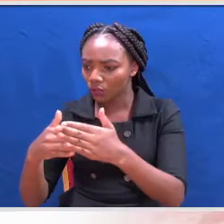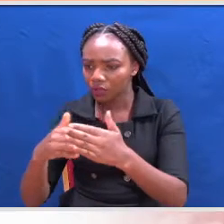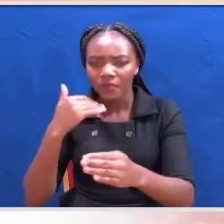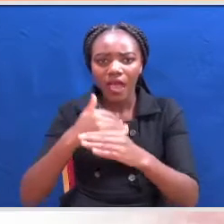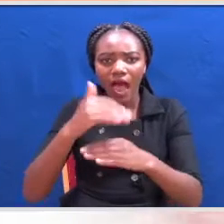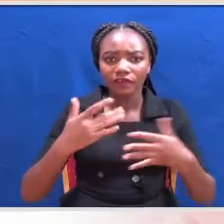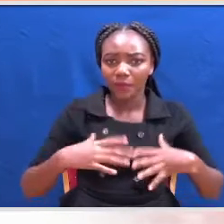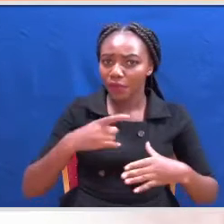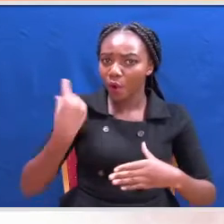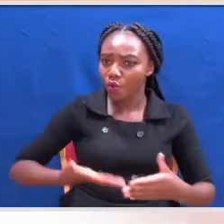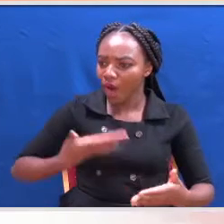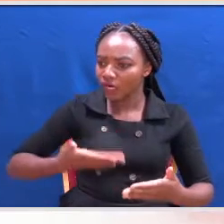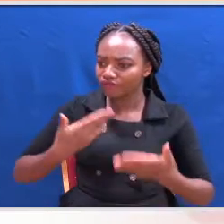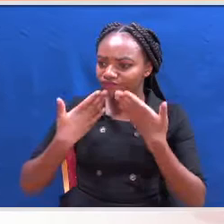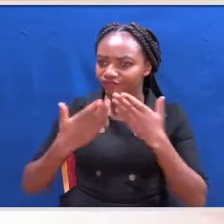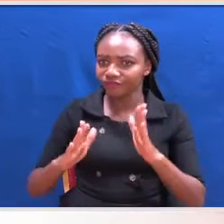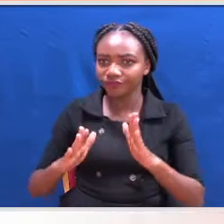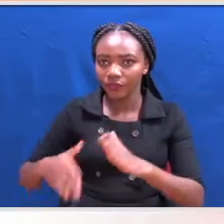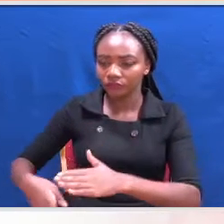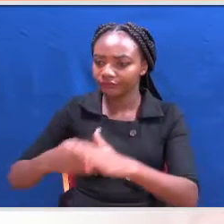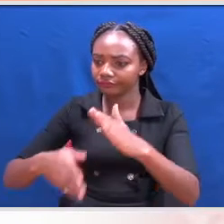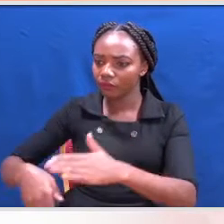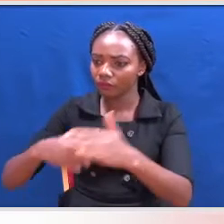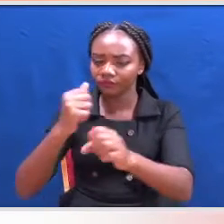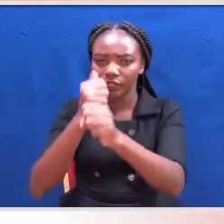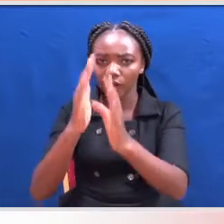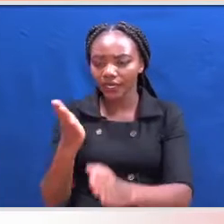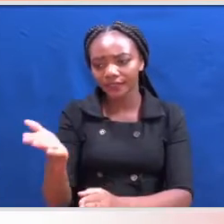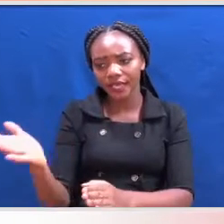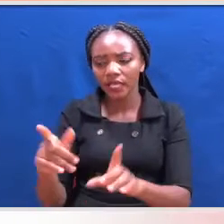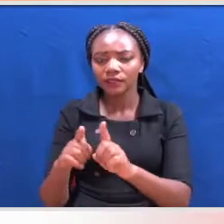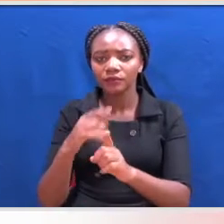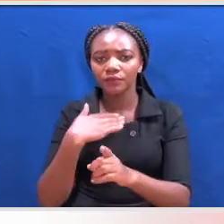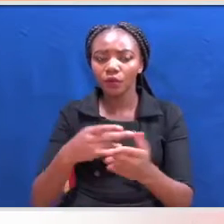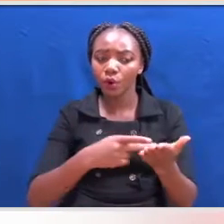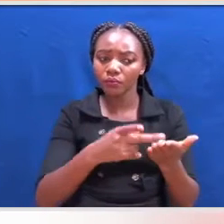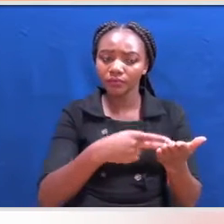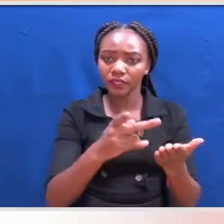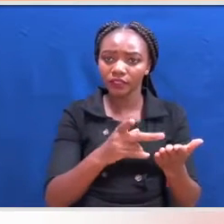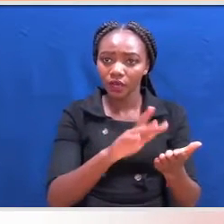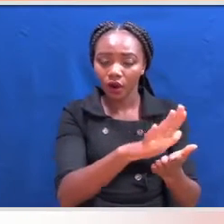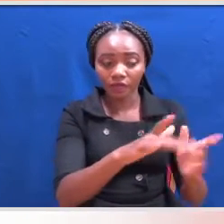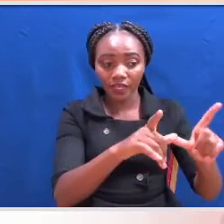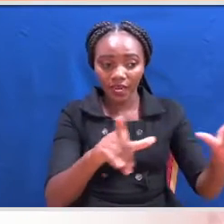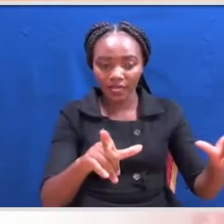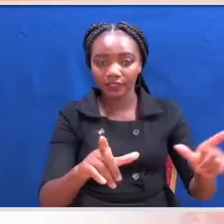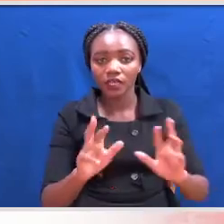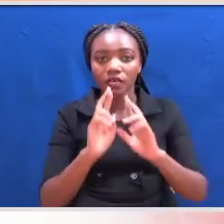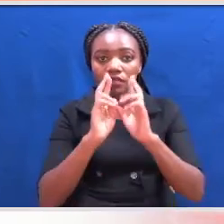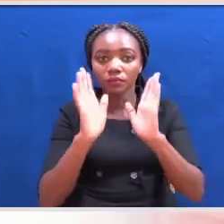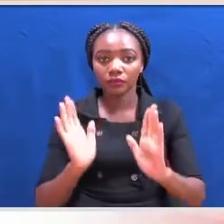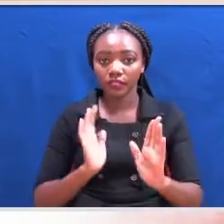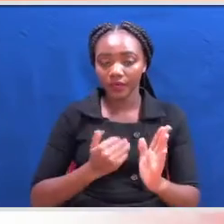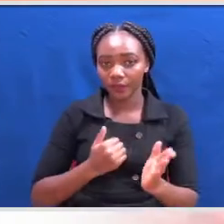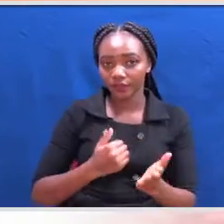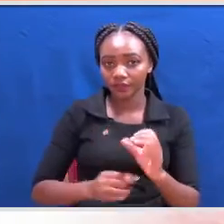wenye ghadhabu kuvamia wafanyakazi katika bwawa hilo wakitaka kulipwa fidia ya mashamba ya Weru Mwangi, na